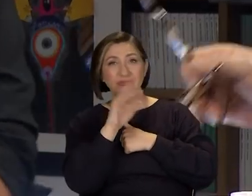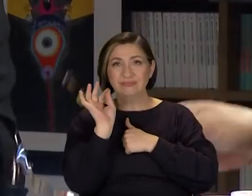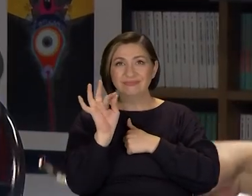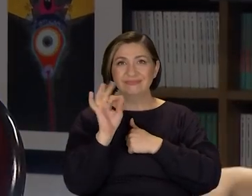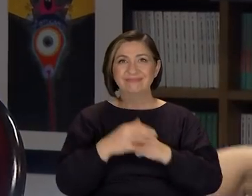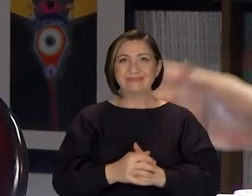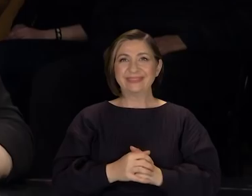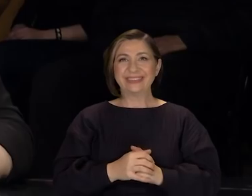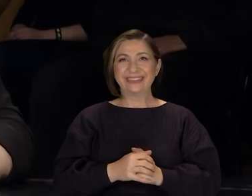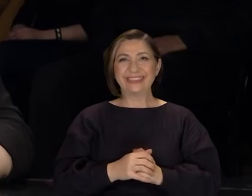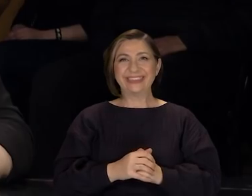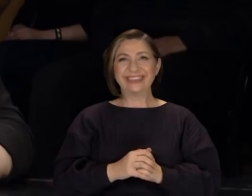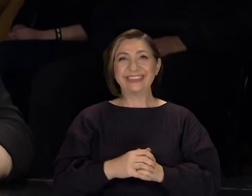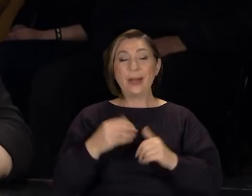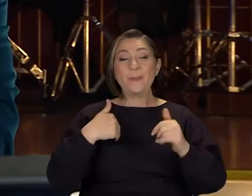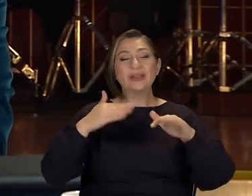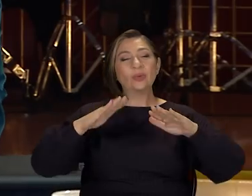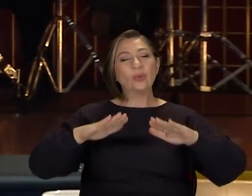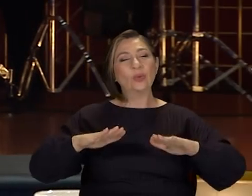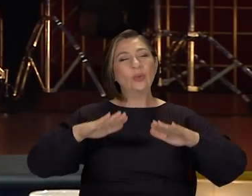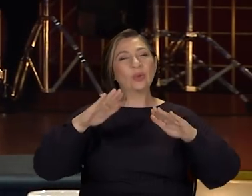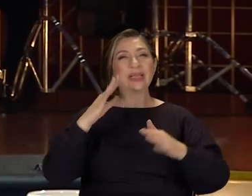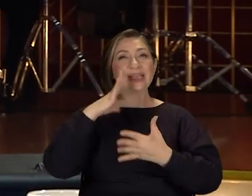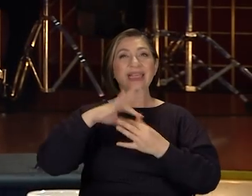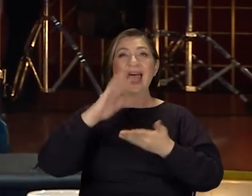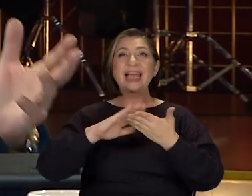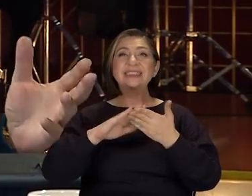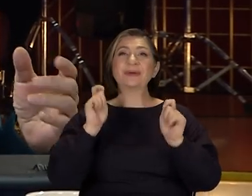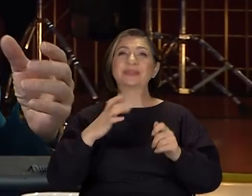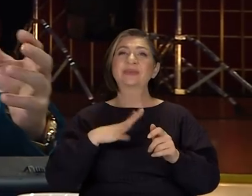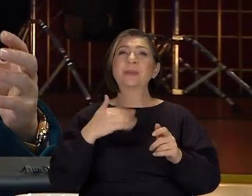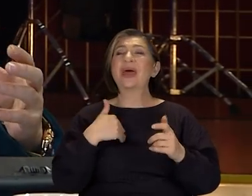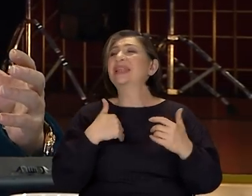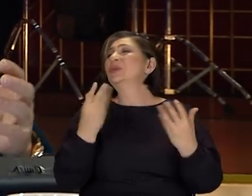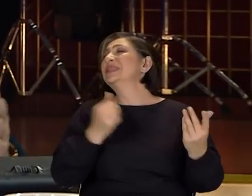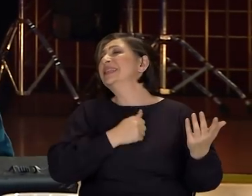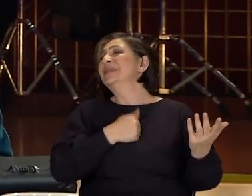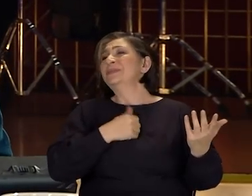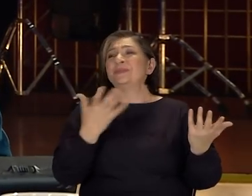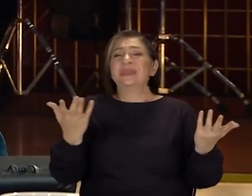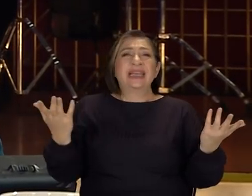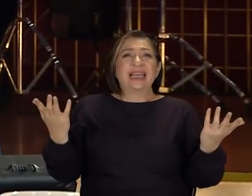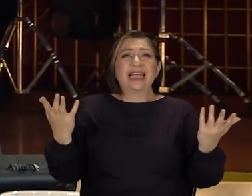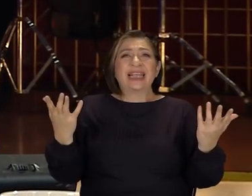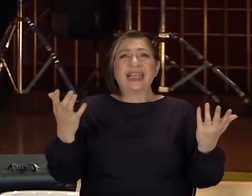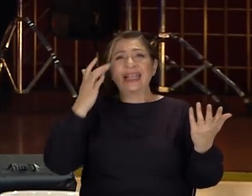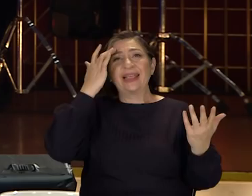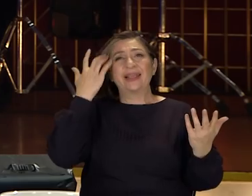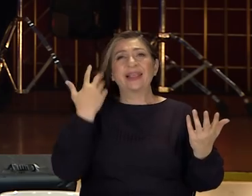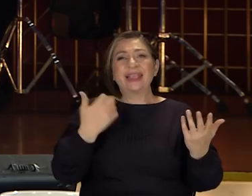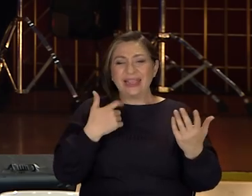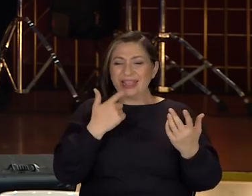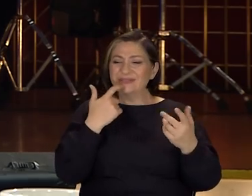Aynen. Ben durgun insanlarla arkadaşlık etmek istiyorum. Şeyden çok sıkıldım. Yani kendi